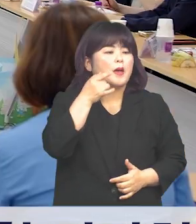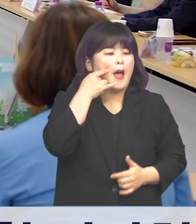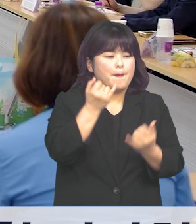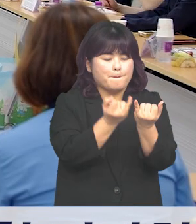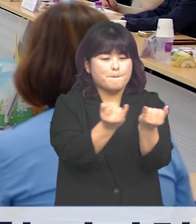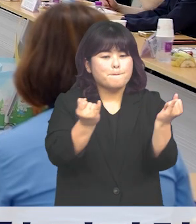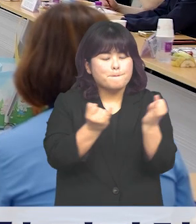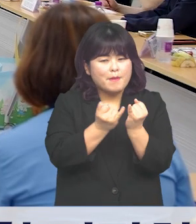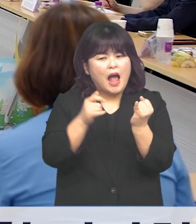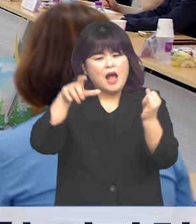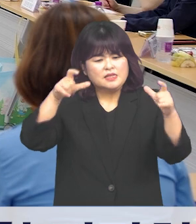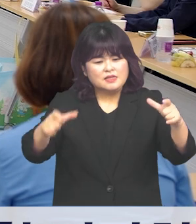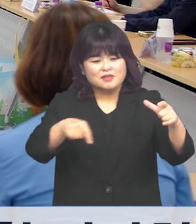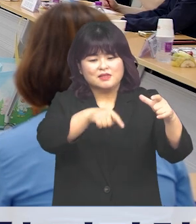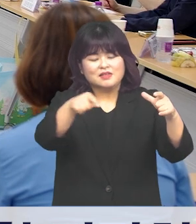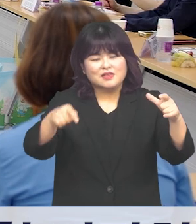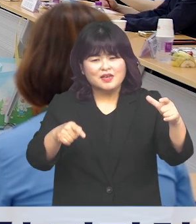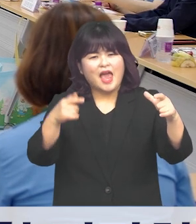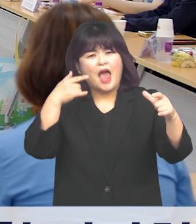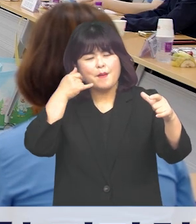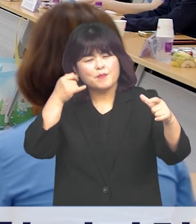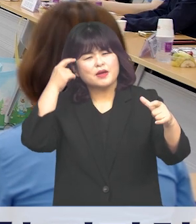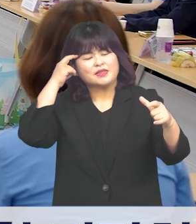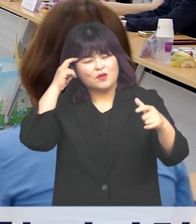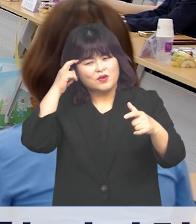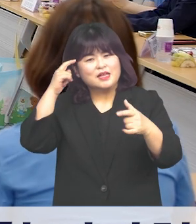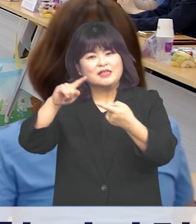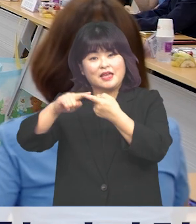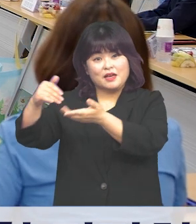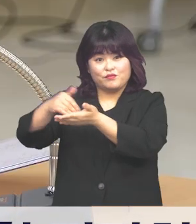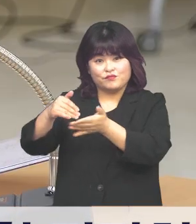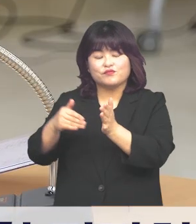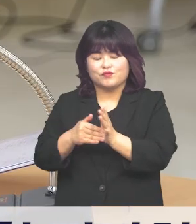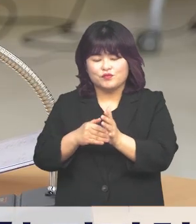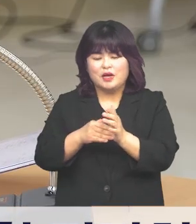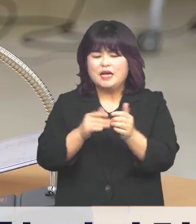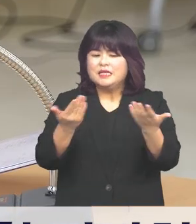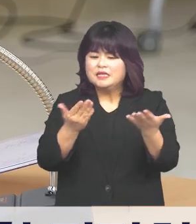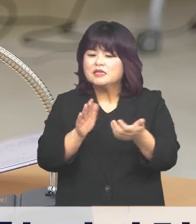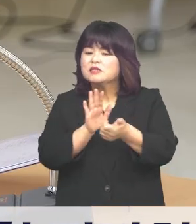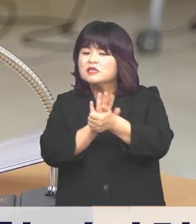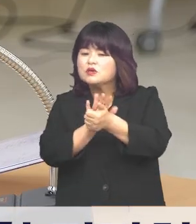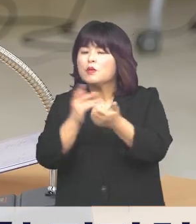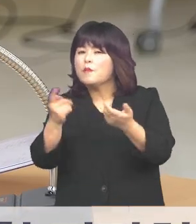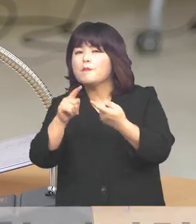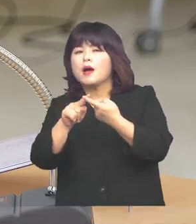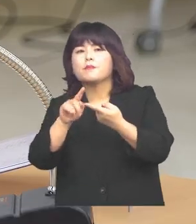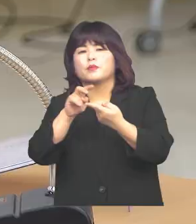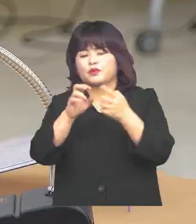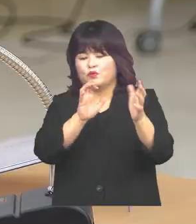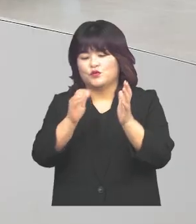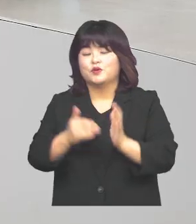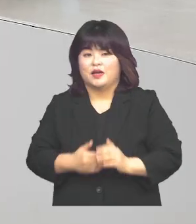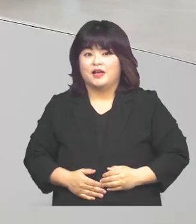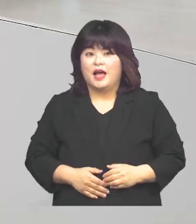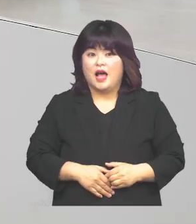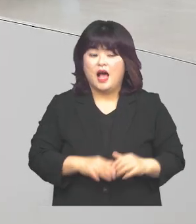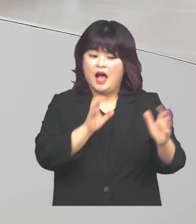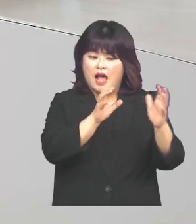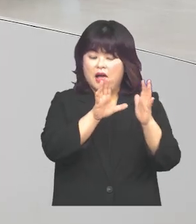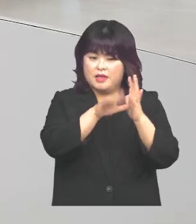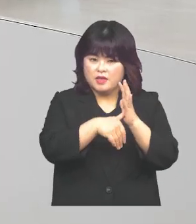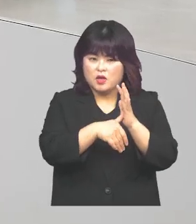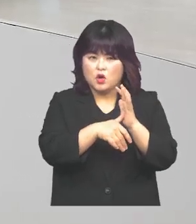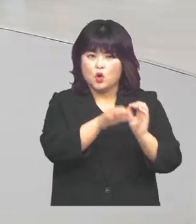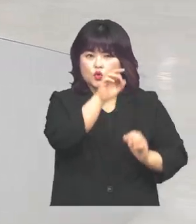초등학교 학생들의 통학 안전과 관련한 학부모들의 다양한 의견을 듣고 시의 지원 방안을 논의했습니다.